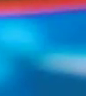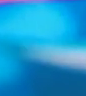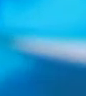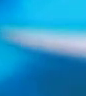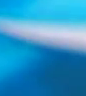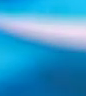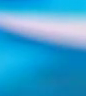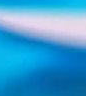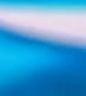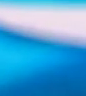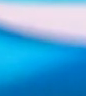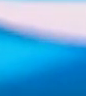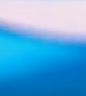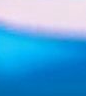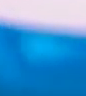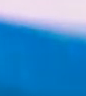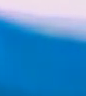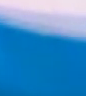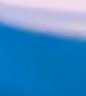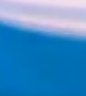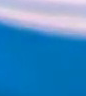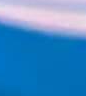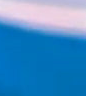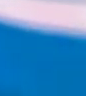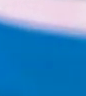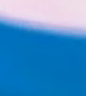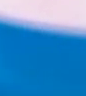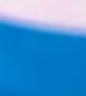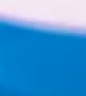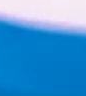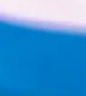непременно жмите на колокольчик. Информбюро, когда нужна честная информация.